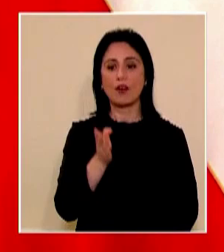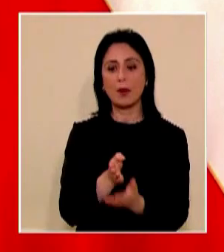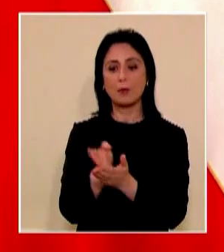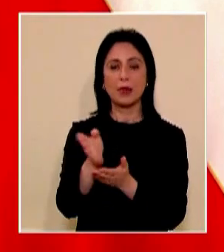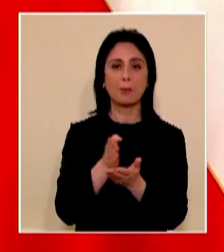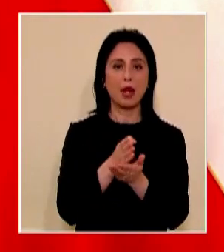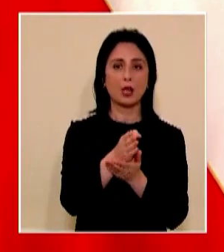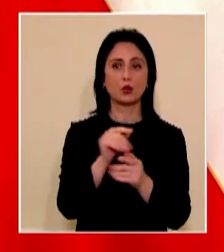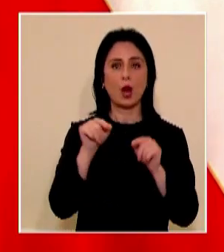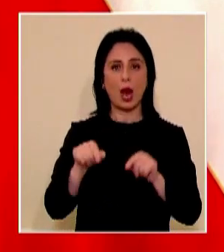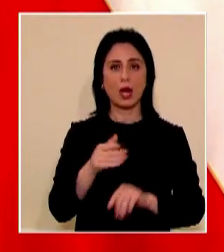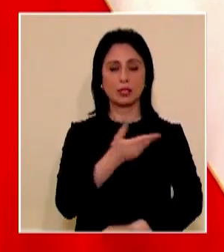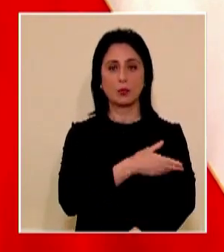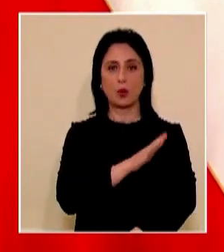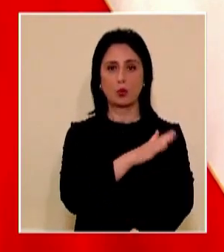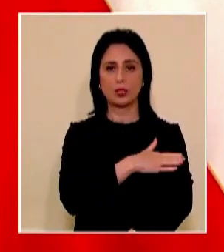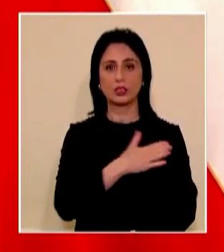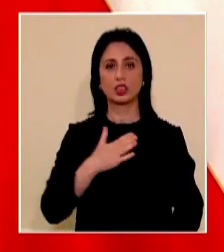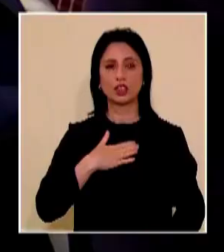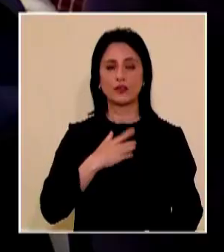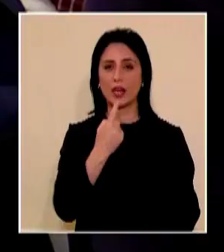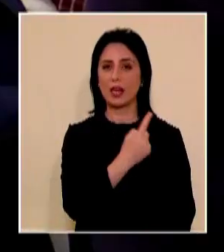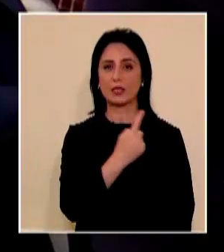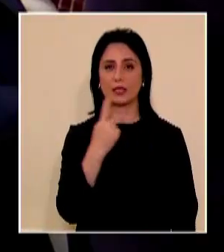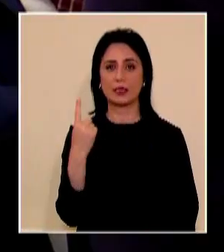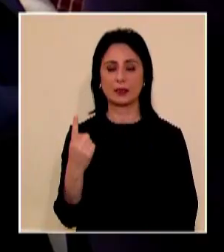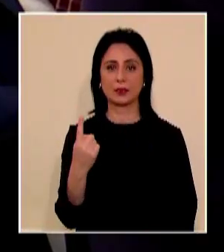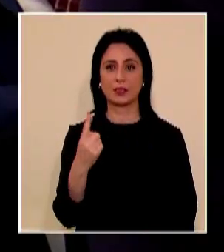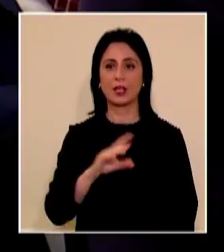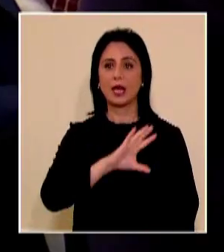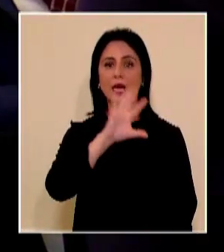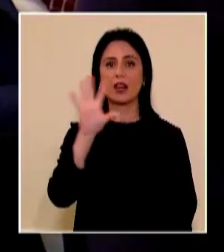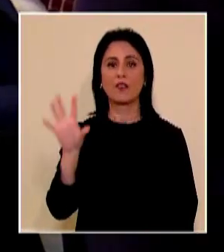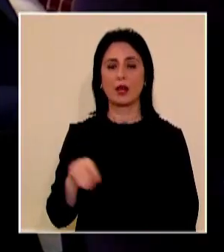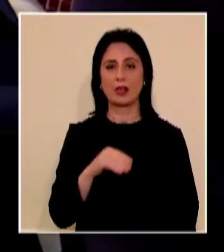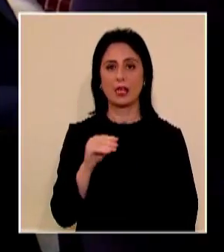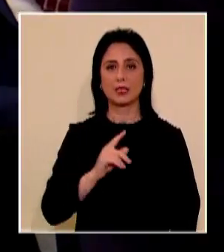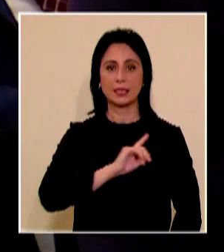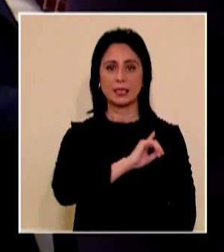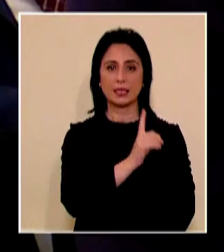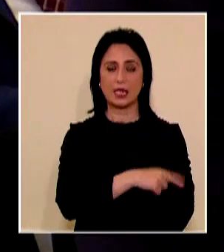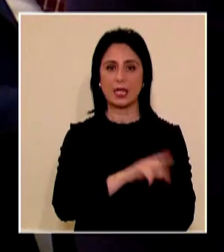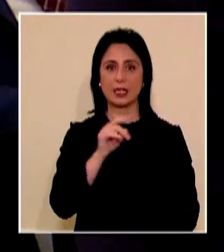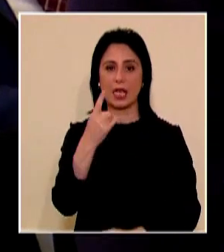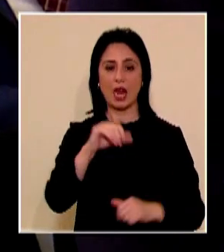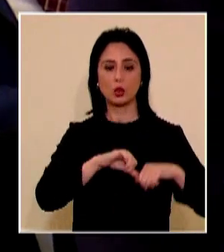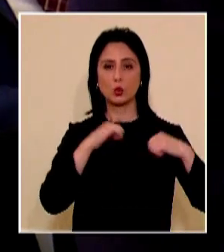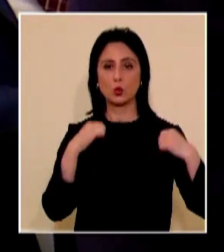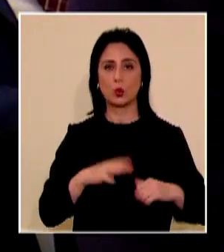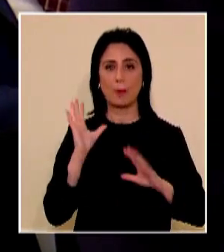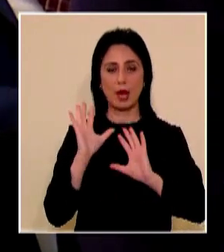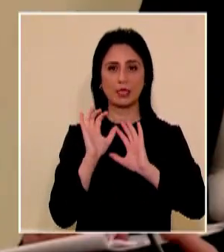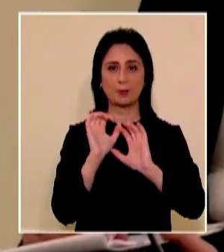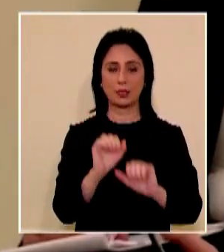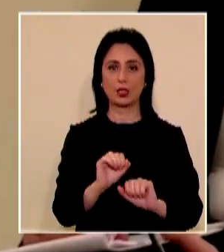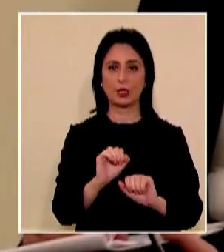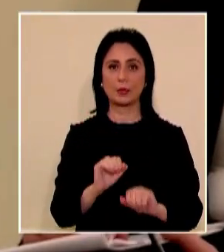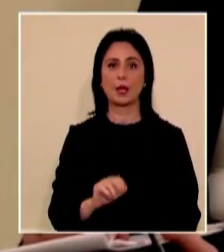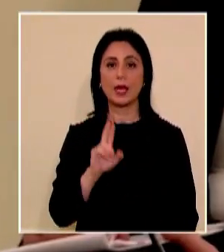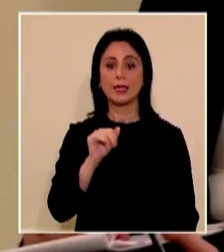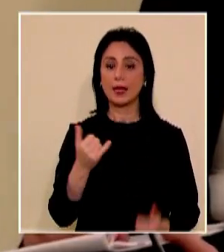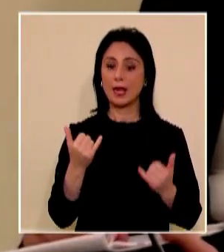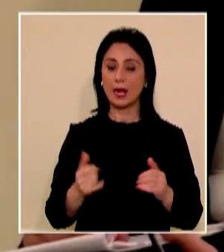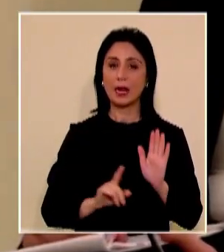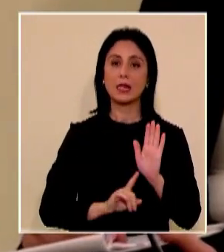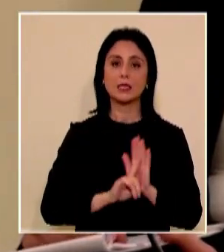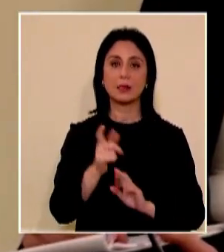მიმართულები თაკაც პოლონეთი არის ჩვენი ერთ-ერთი ყველაზე ძლიერი და ერთგული მხარდამჭერი და